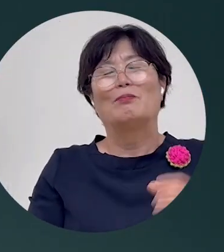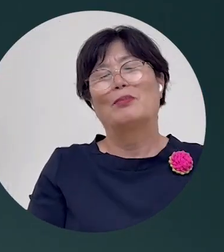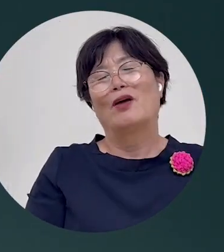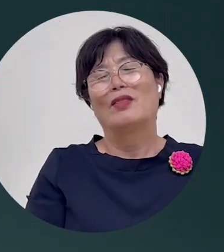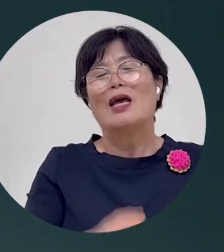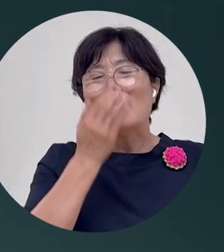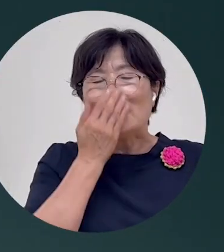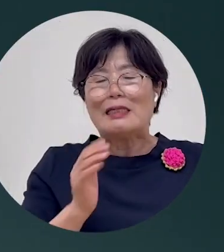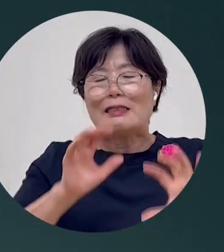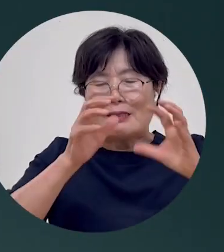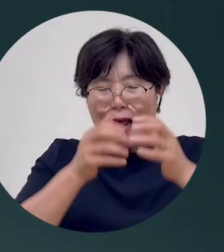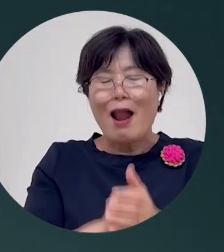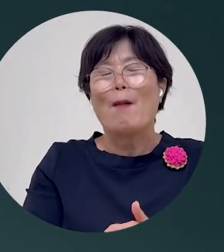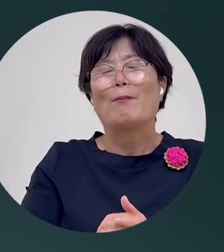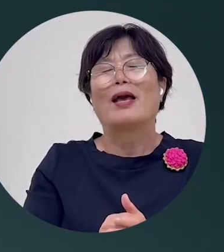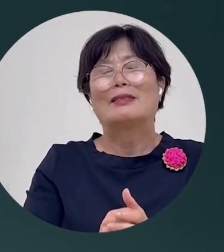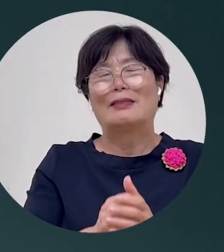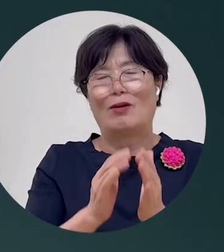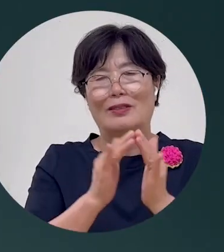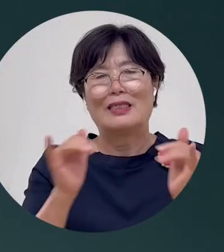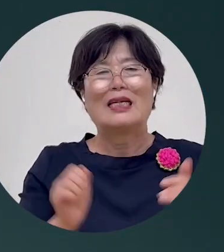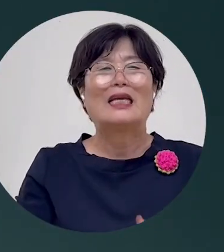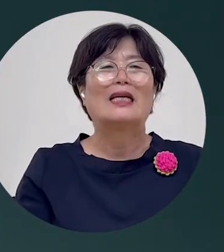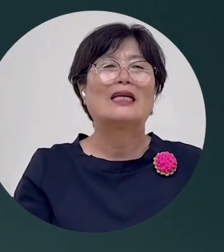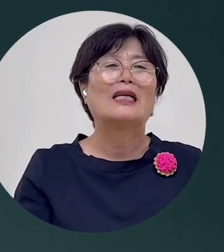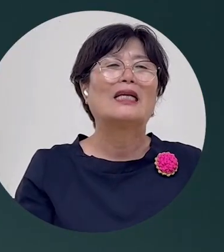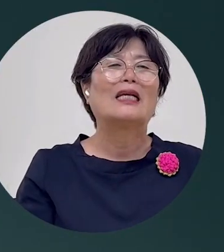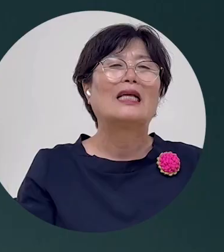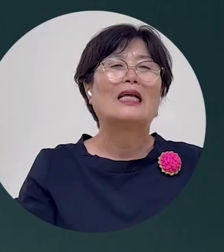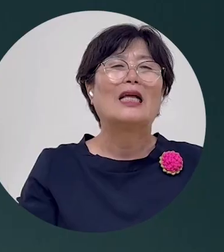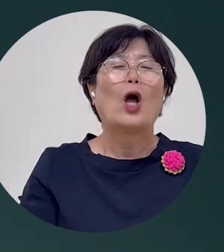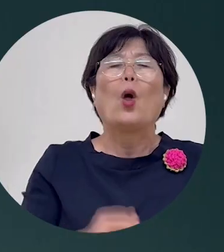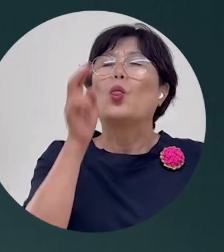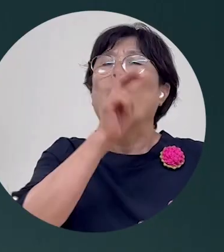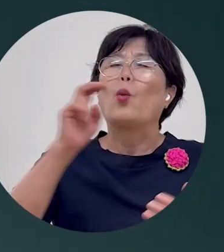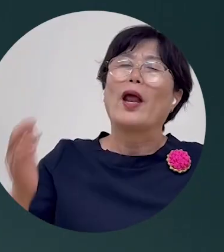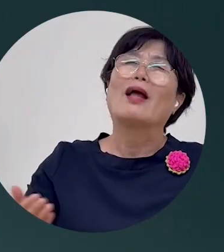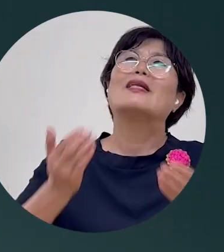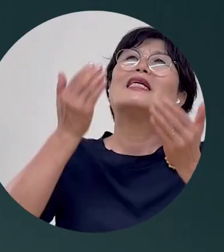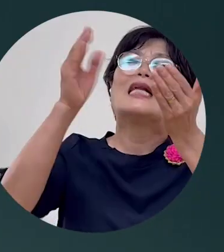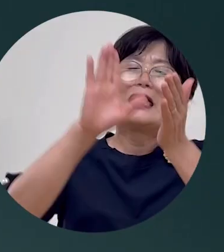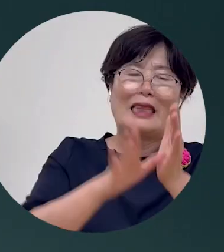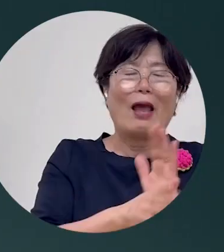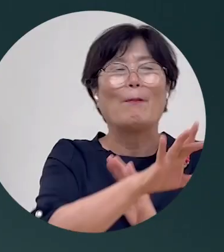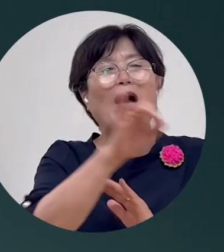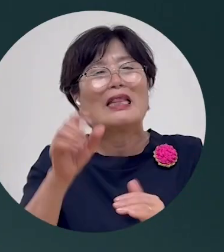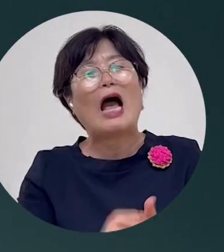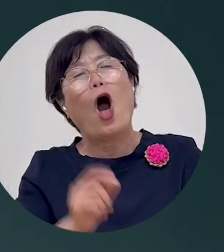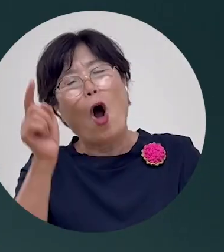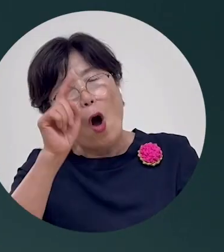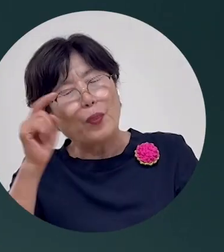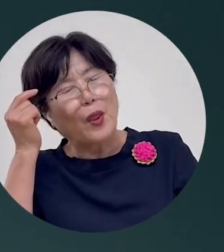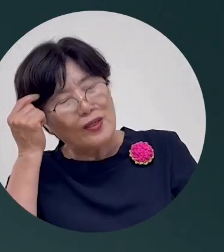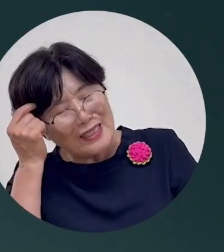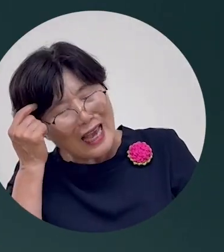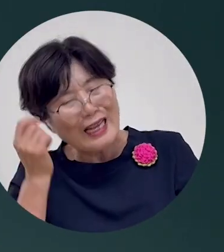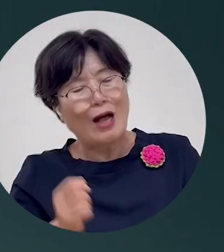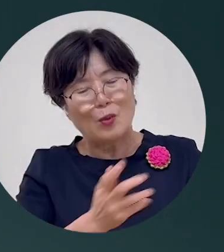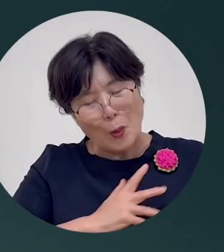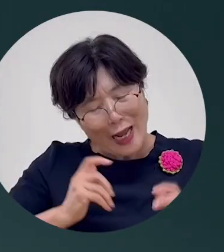백성들이 이 시편 130편을 이렇게 노래할 때마다 어떤 생각으로 가득했을까요?